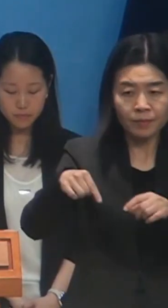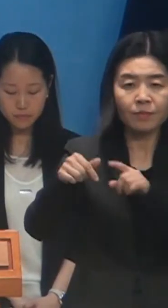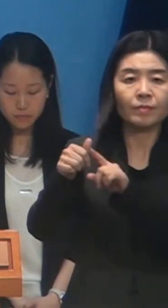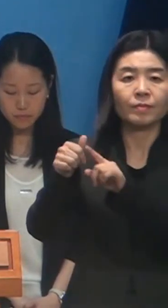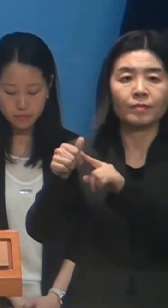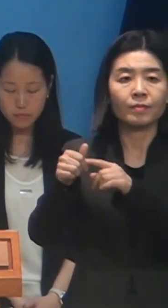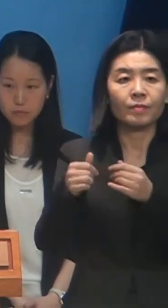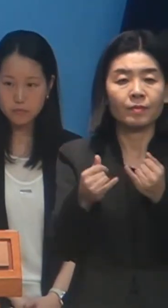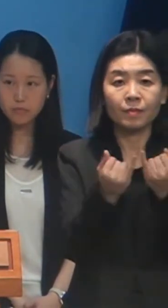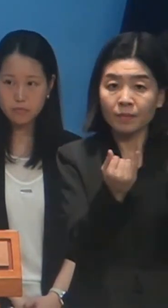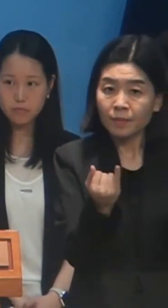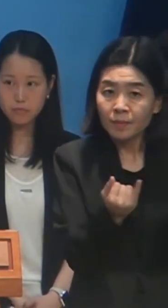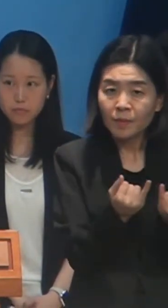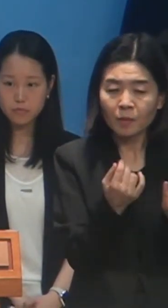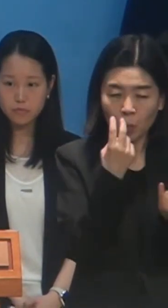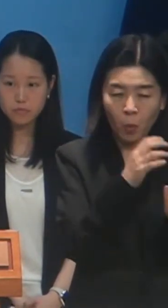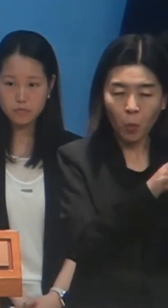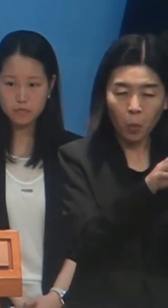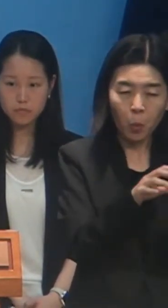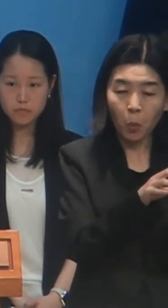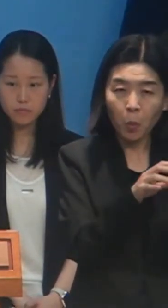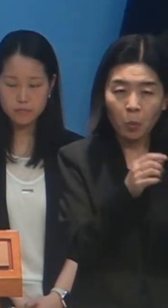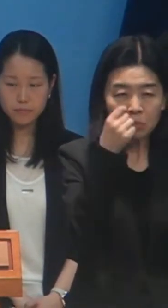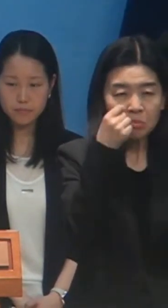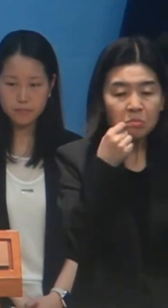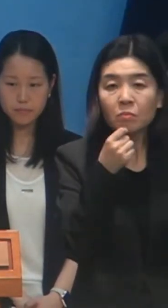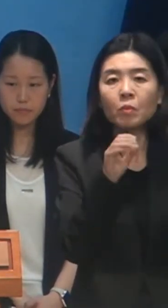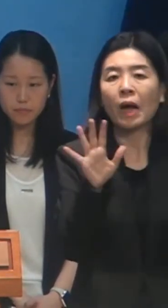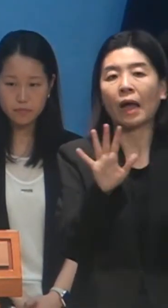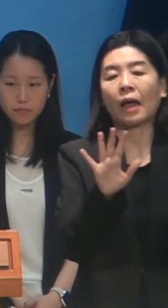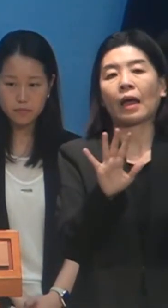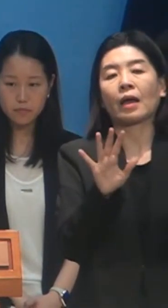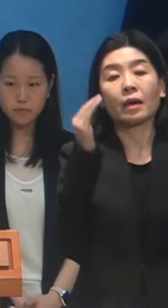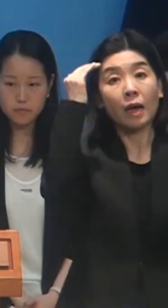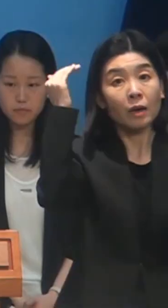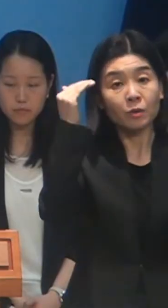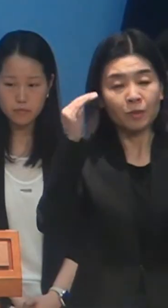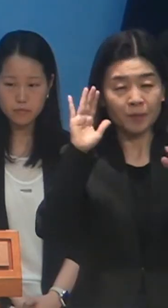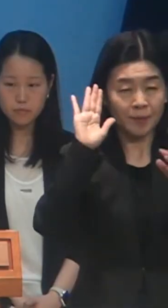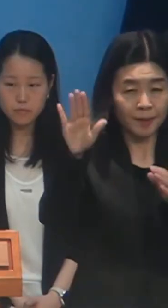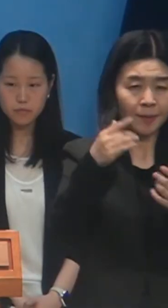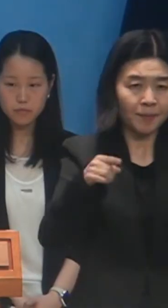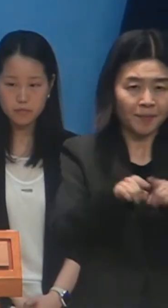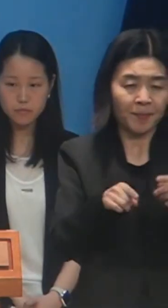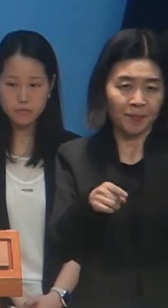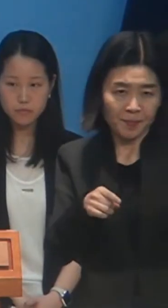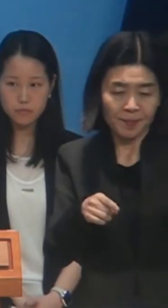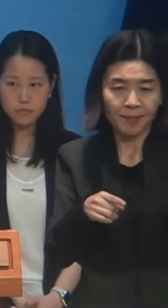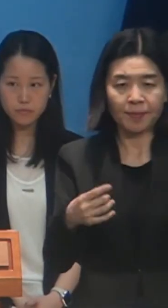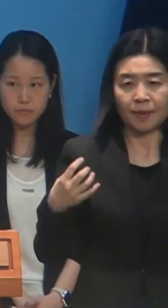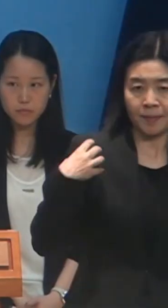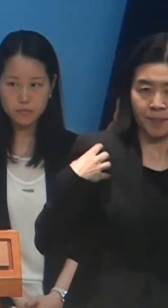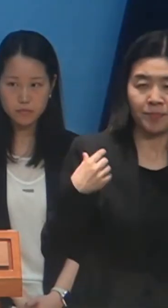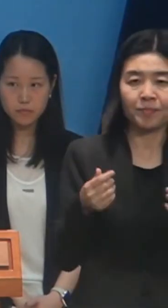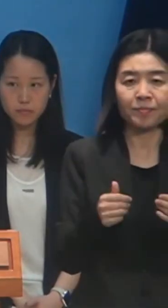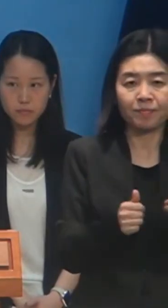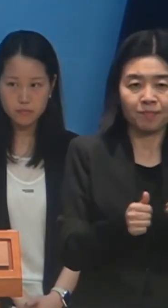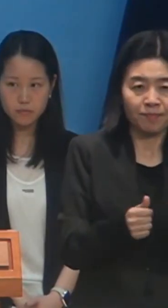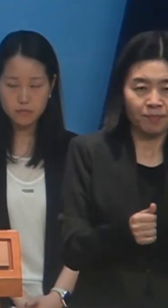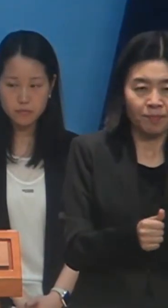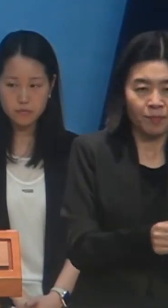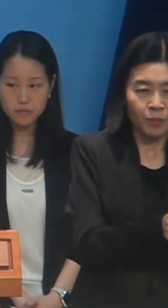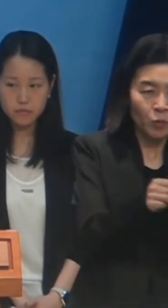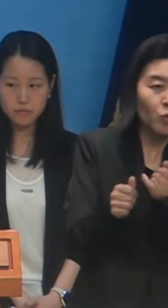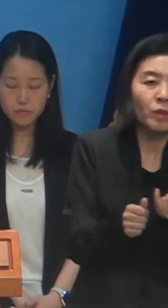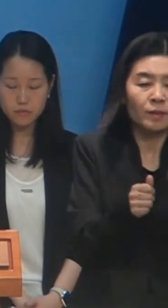여성을 시혜나 보호의 대상으로 보지 않고 대한민국의 미래를 함께 책임지는 당당한 동반자로 존중하는